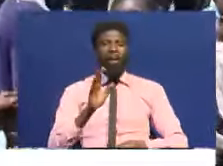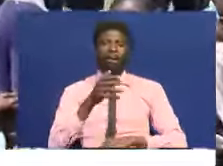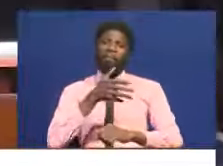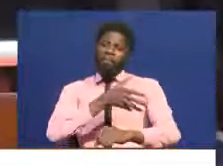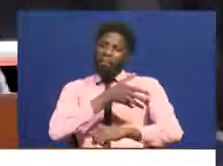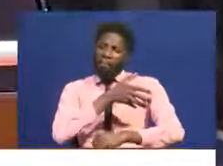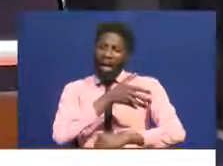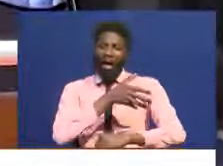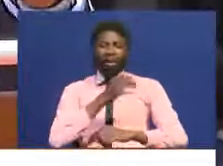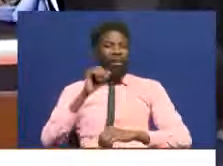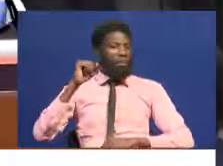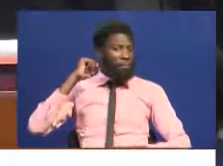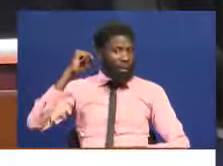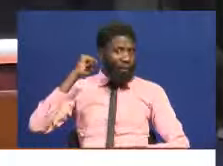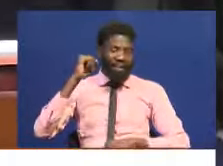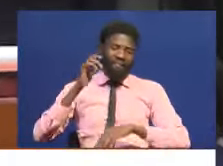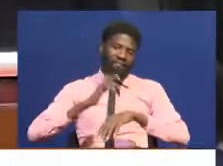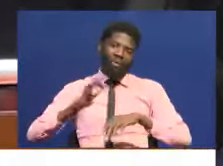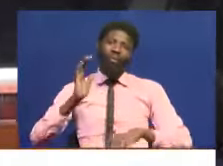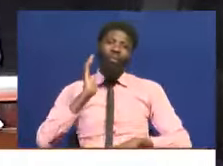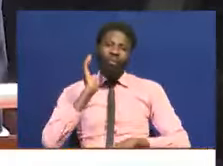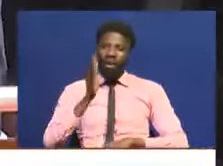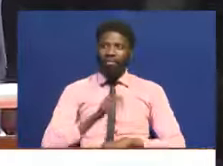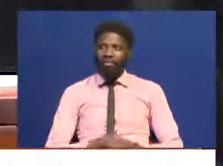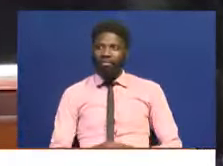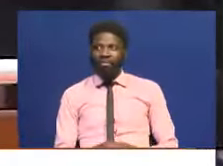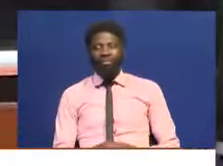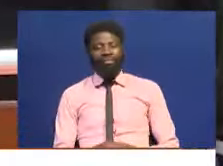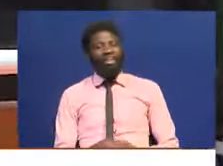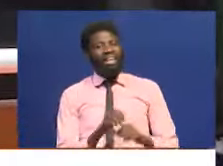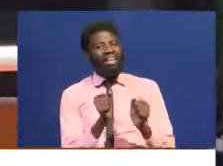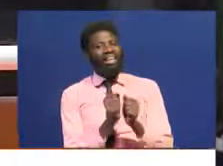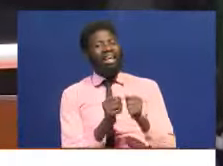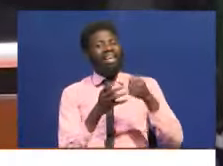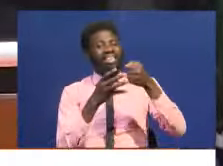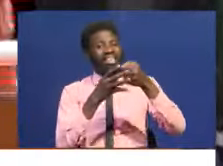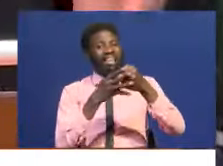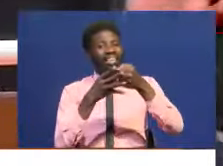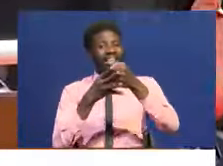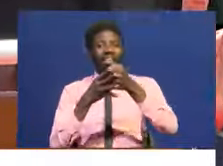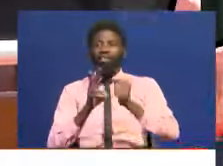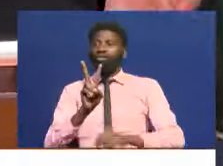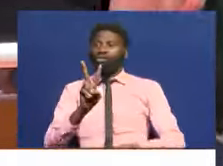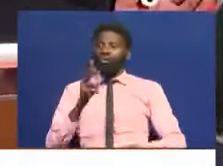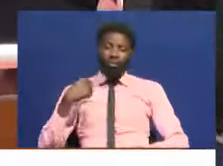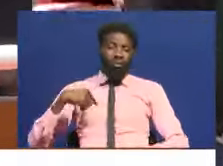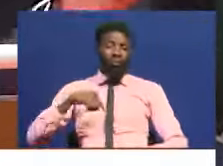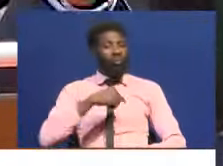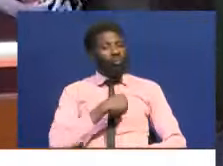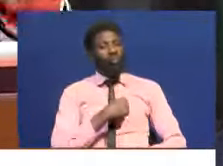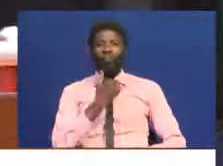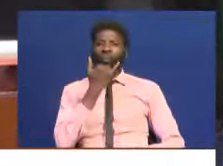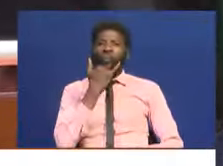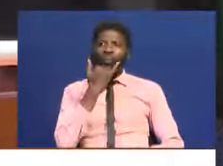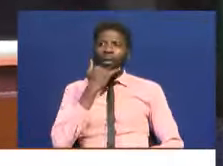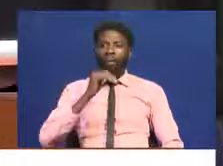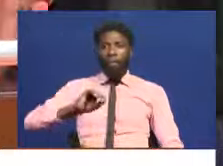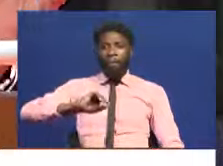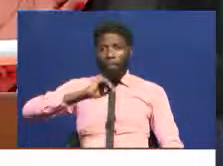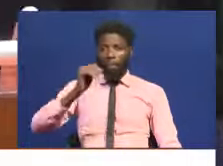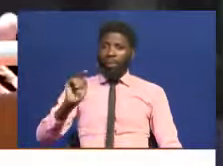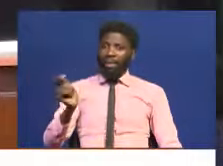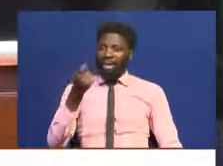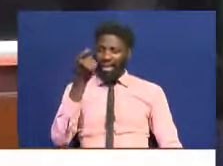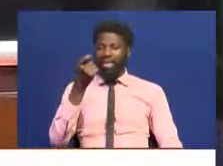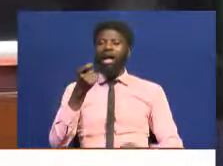hilo. 1992 tulifanya makosa kubwa sana tukapoteza uongozi katika Mount Kenya,